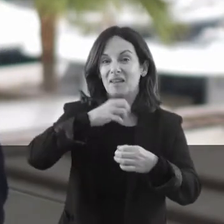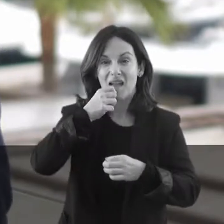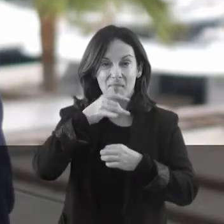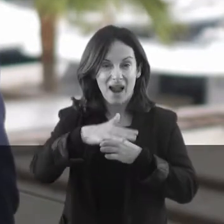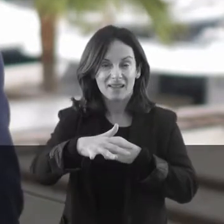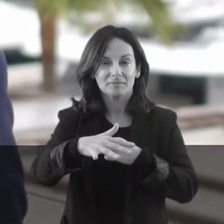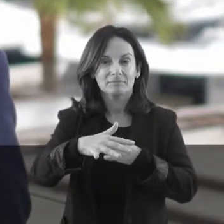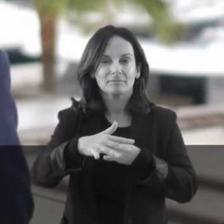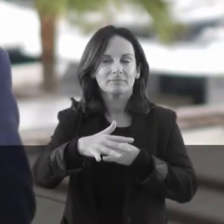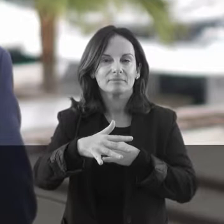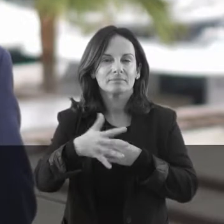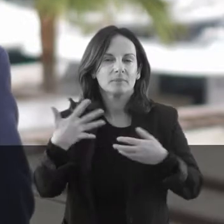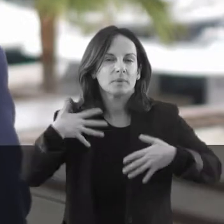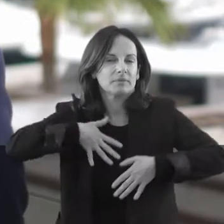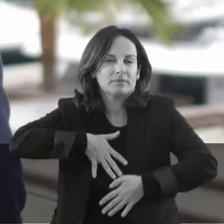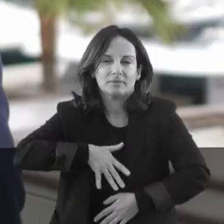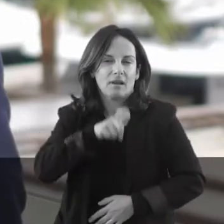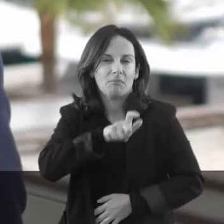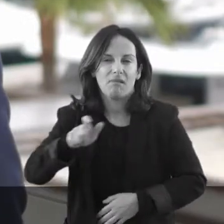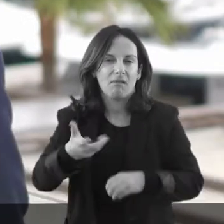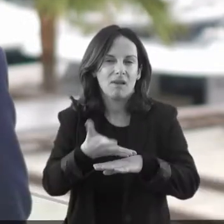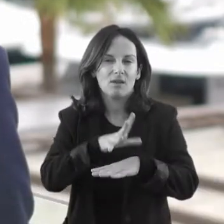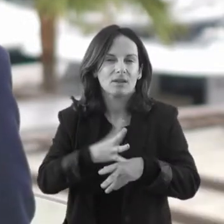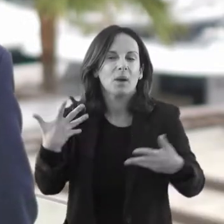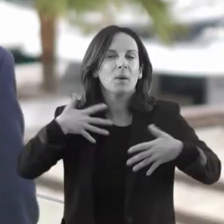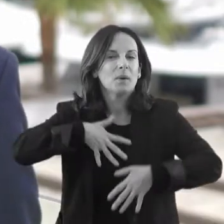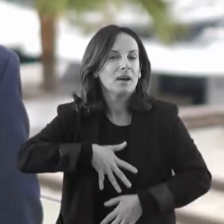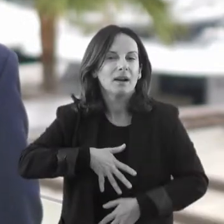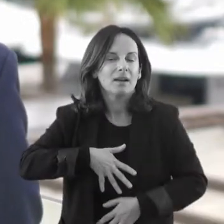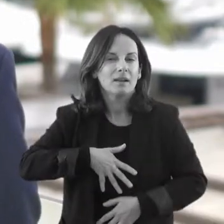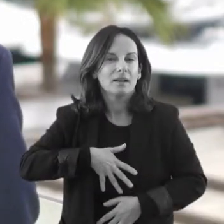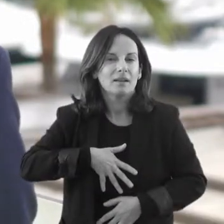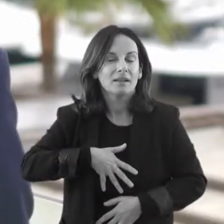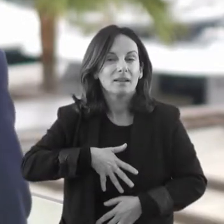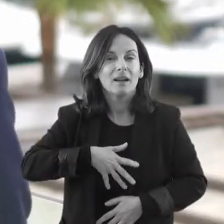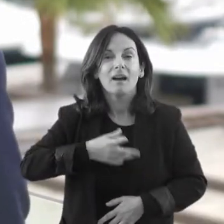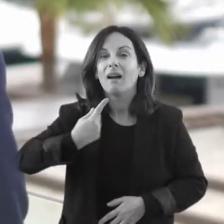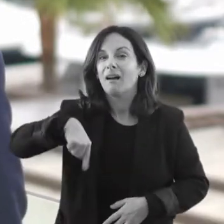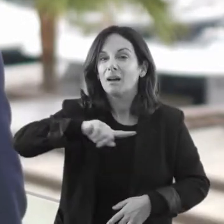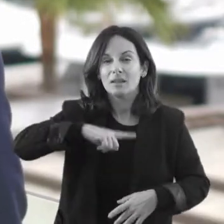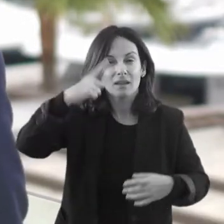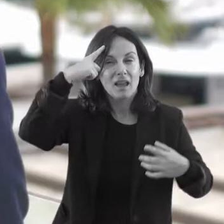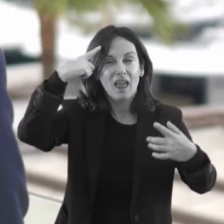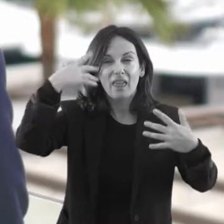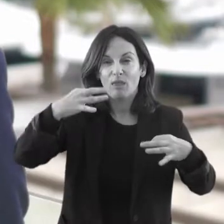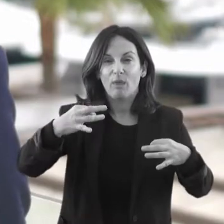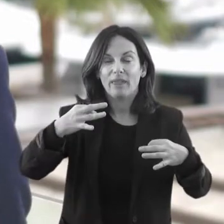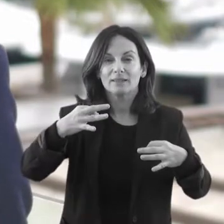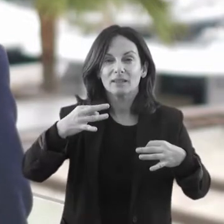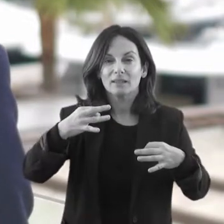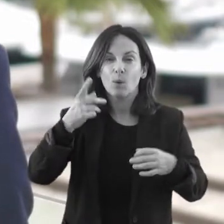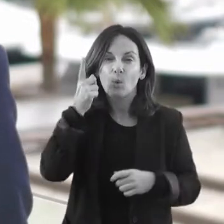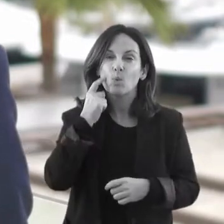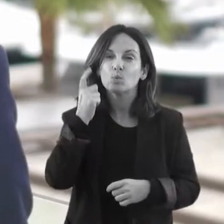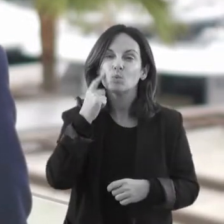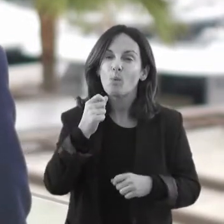està tan endinsada dins els nostres mons que quasi bé no la notam,